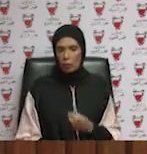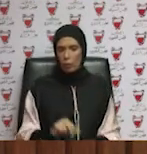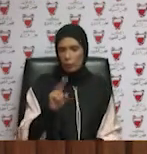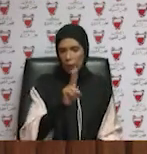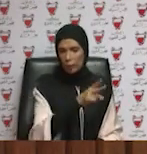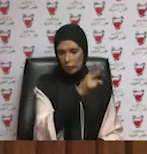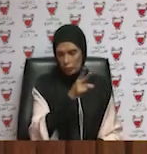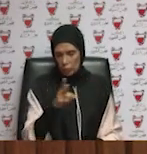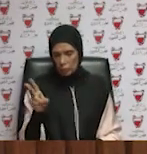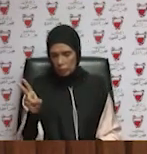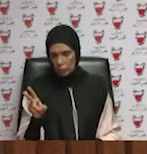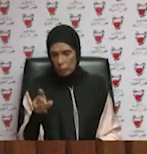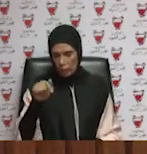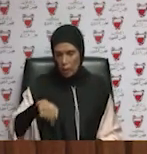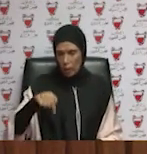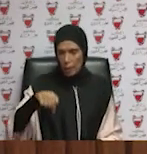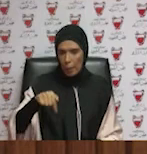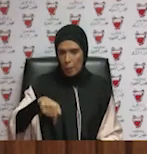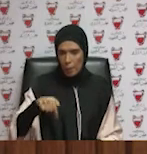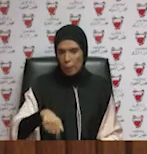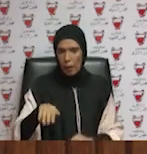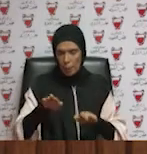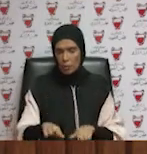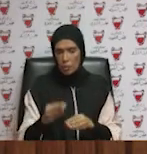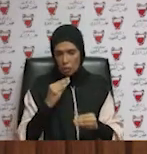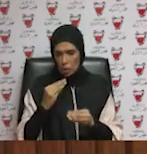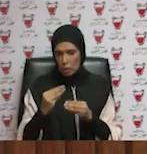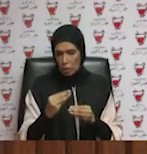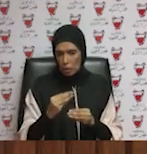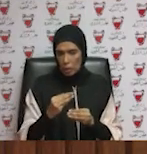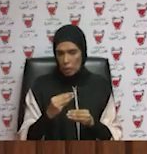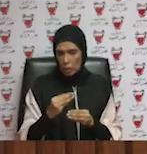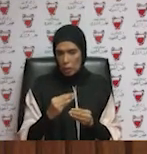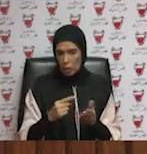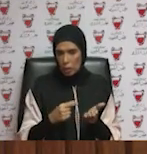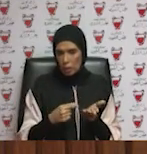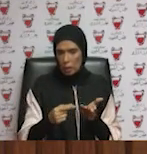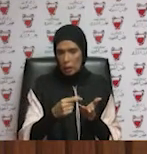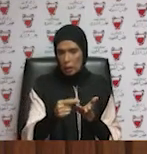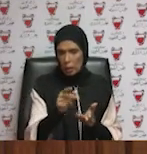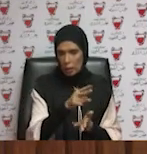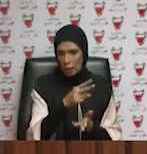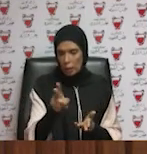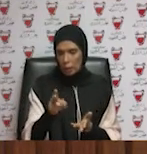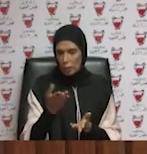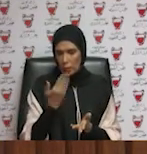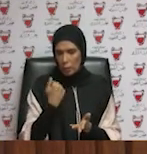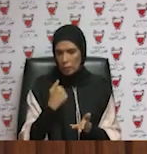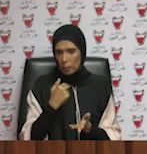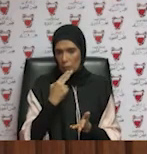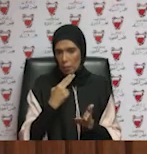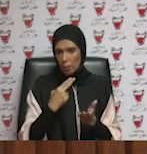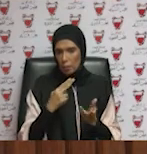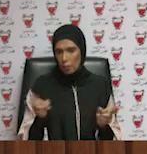نعم. هل يجوز الآن لمجلس الشورى أن يغير من توصيته إذا لم يوافق على توصية